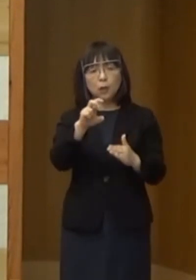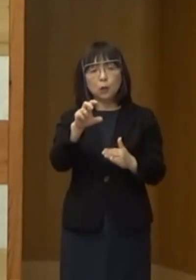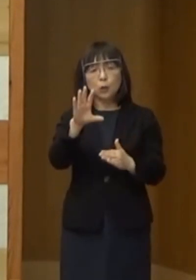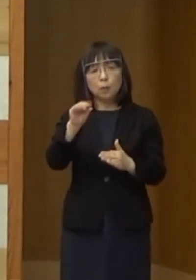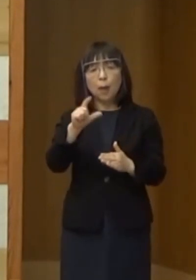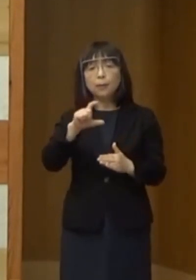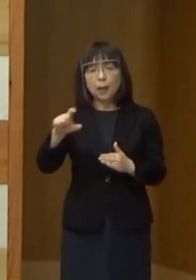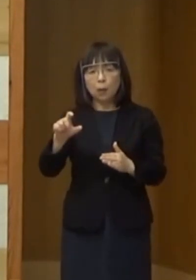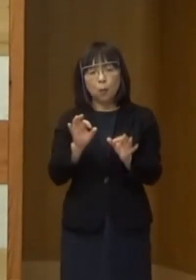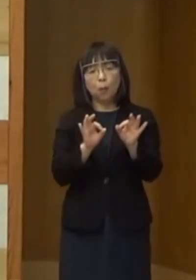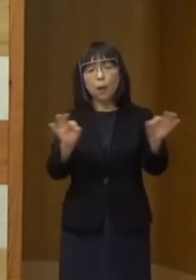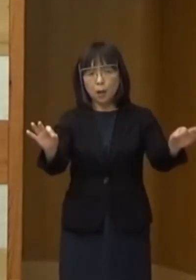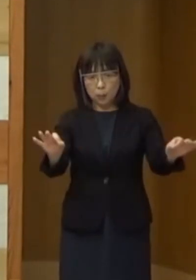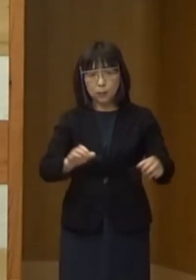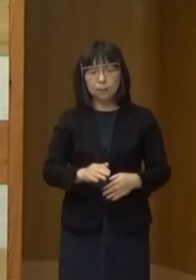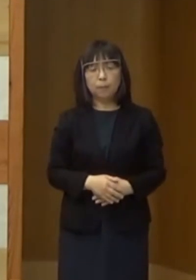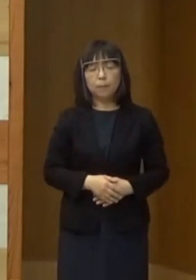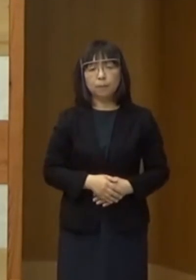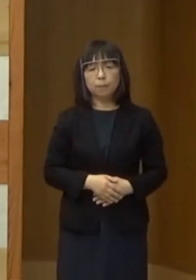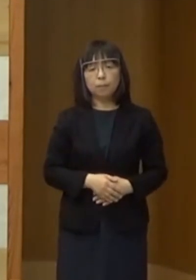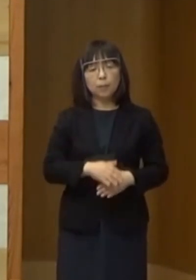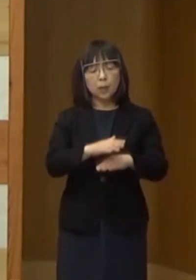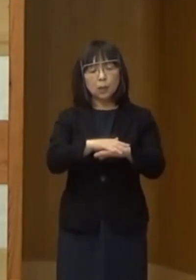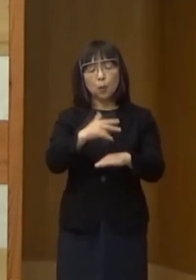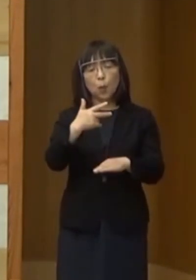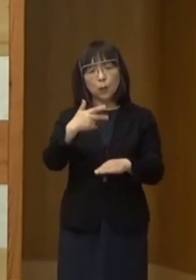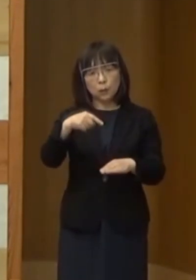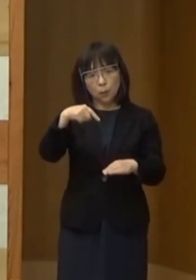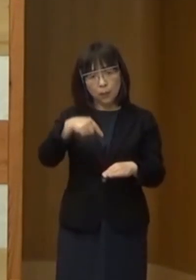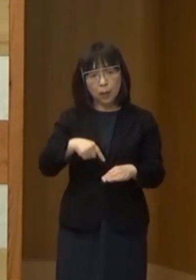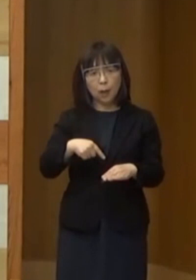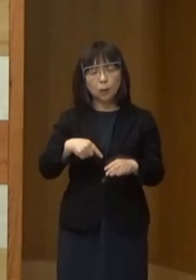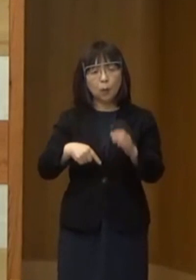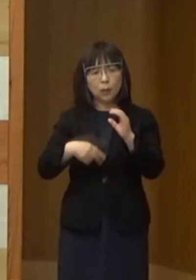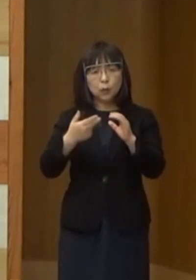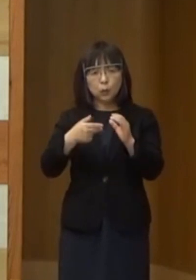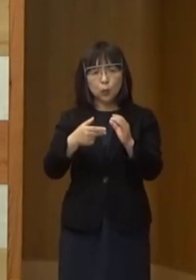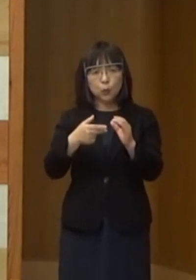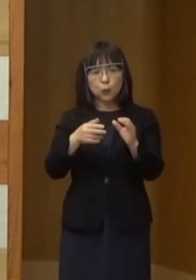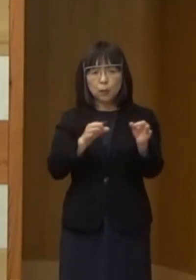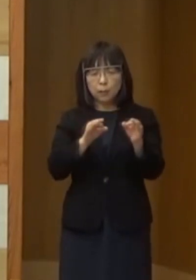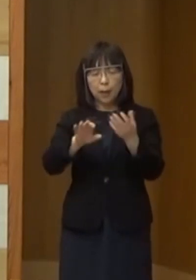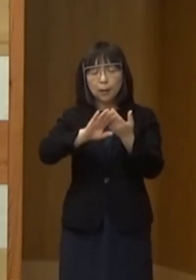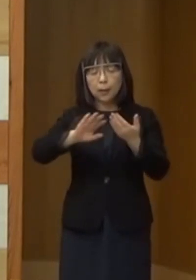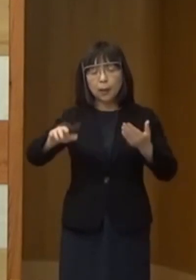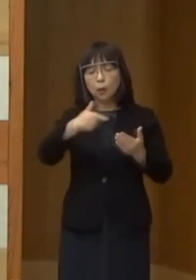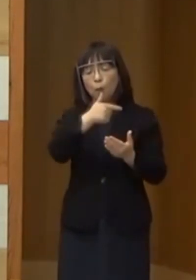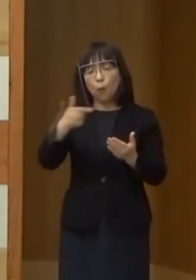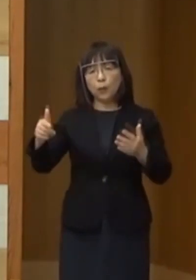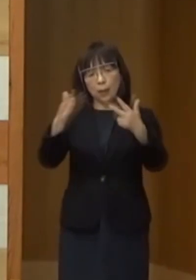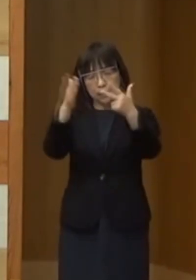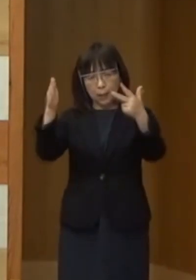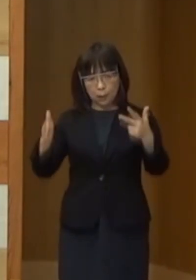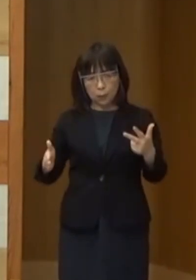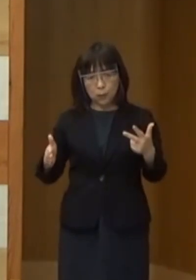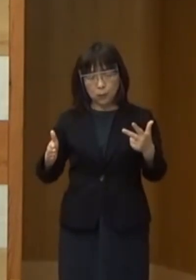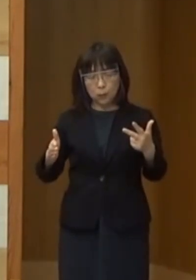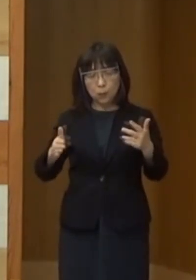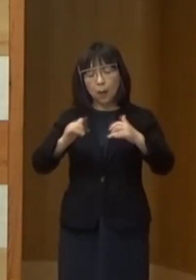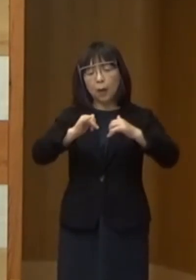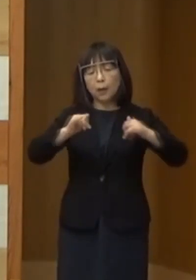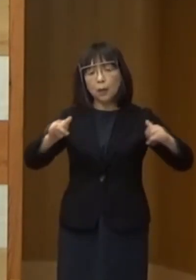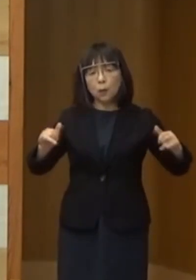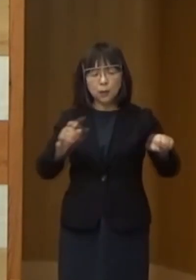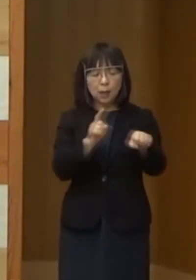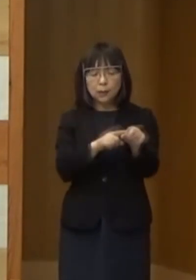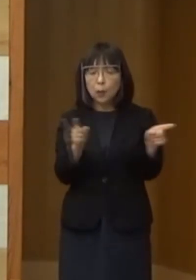。また札幌市内における飲食店以外の大規模施設についても、面積や時短の長さに